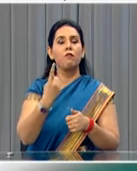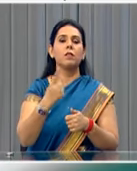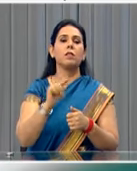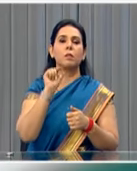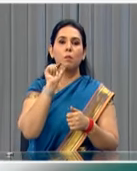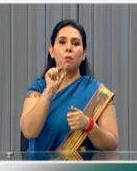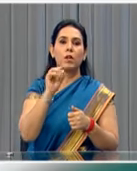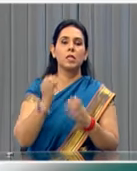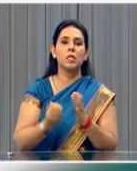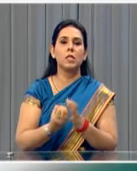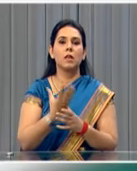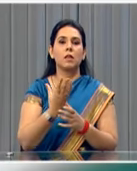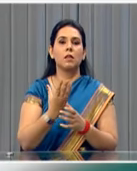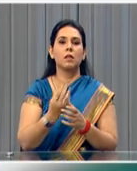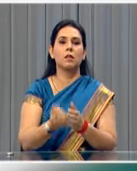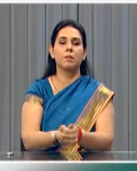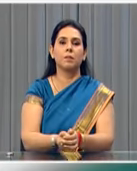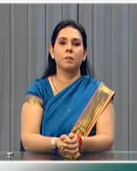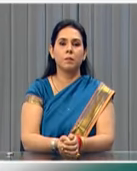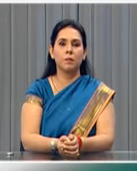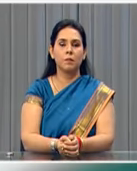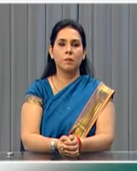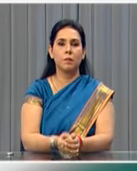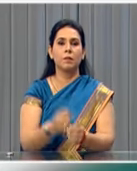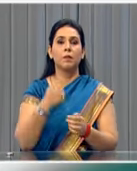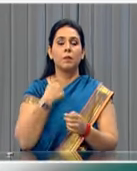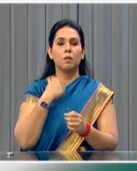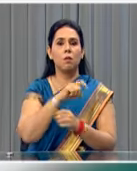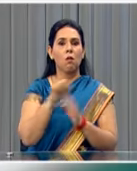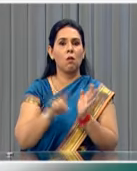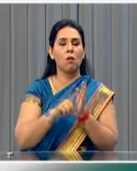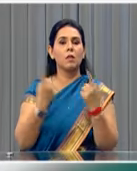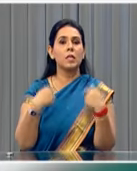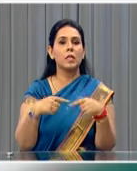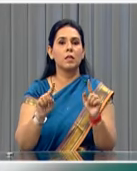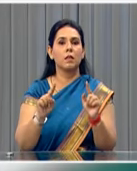बिंदु है। और हमने तय किया था